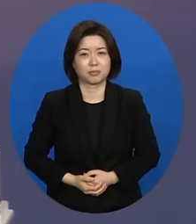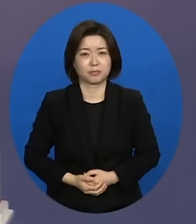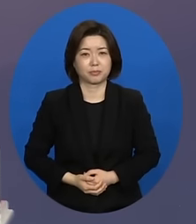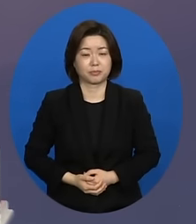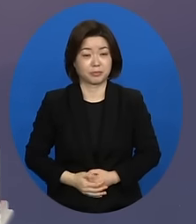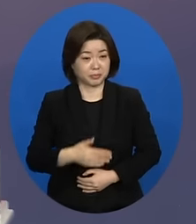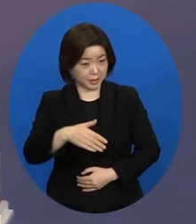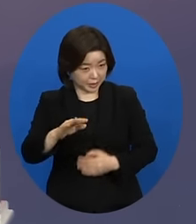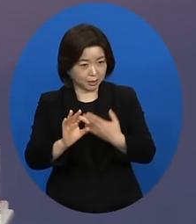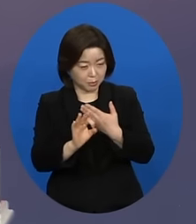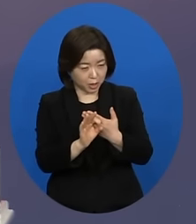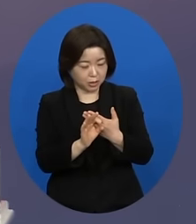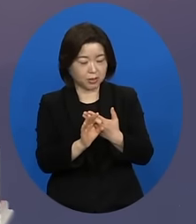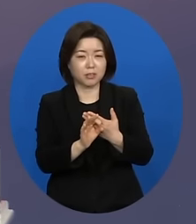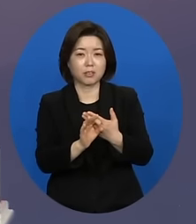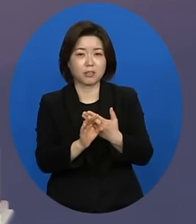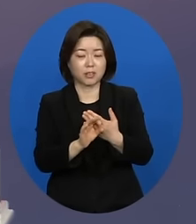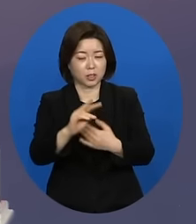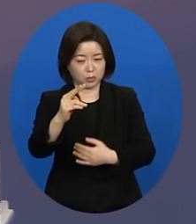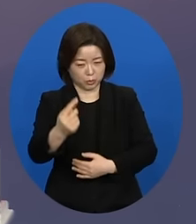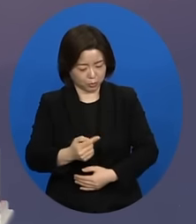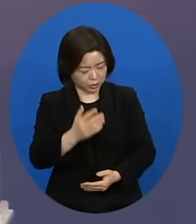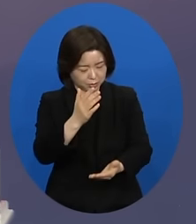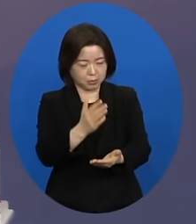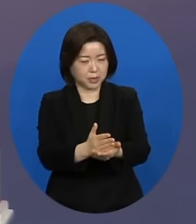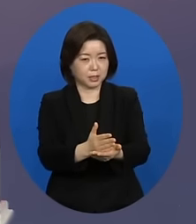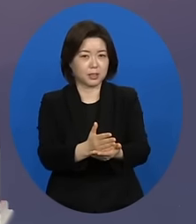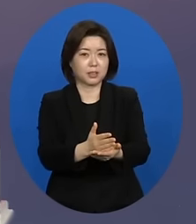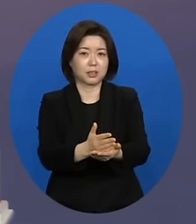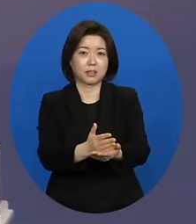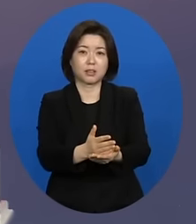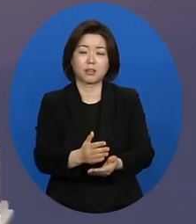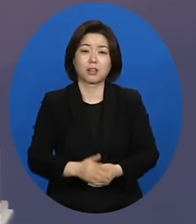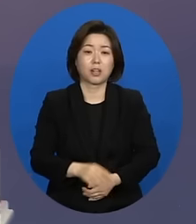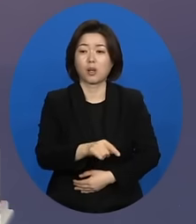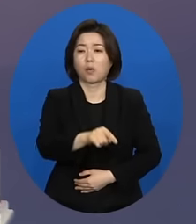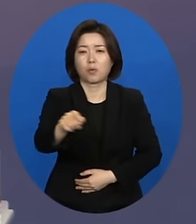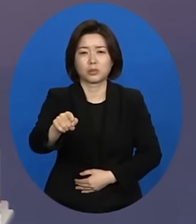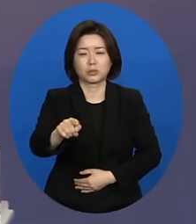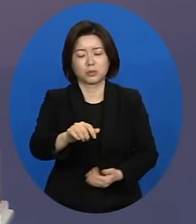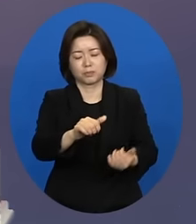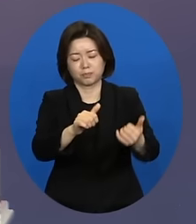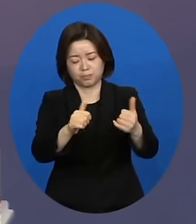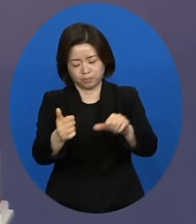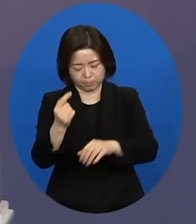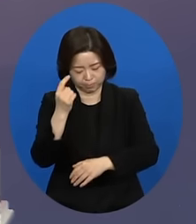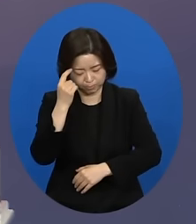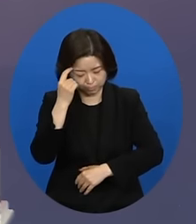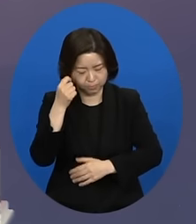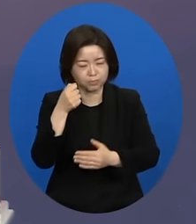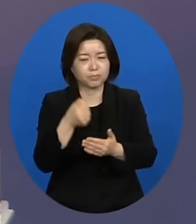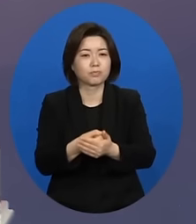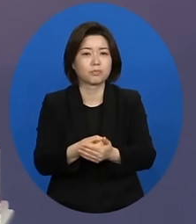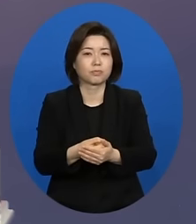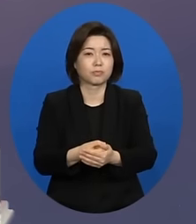가게 되면 돌아오지 마라. 거기서 죽어. 거기서